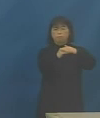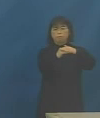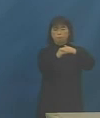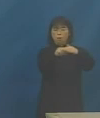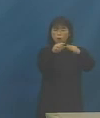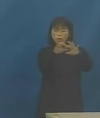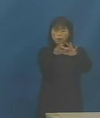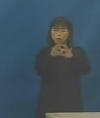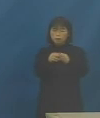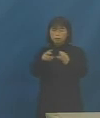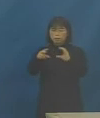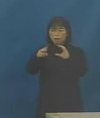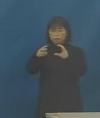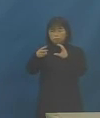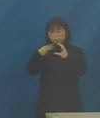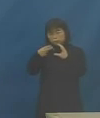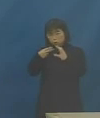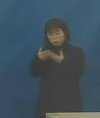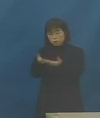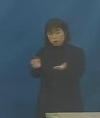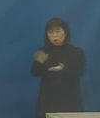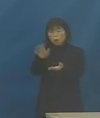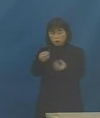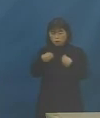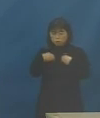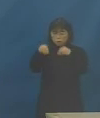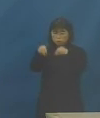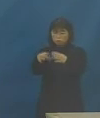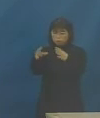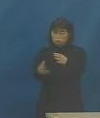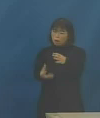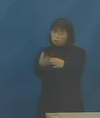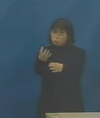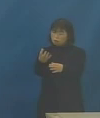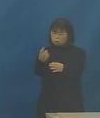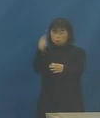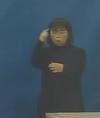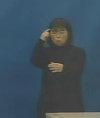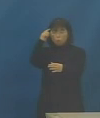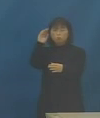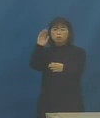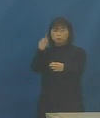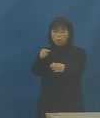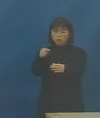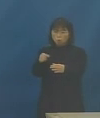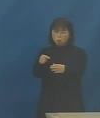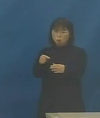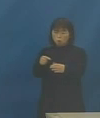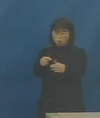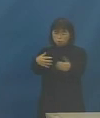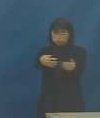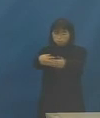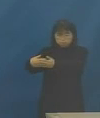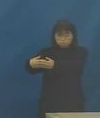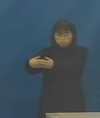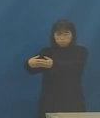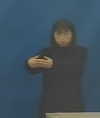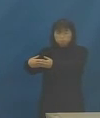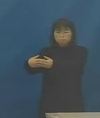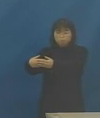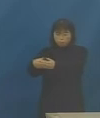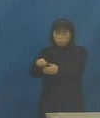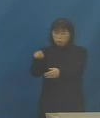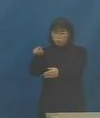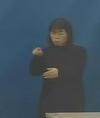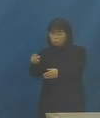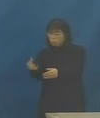ますクラスターも発生していると思われますしかしそうところまだ囲い込んで10%の段階で